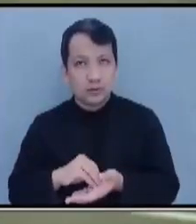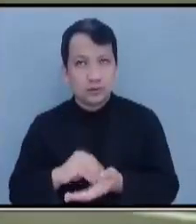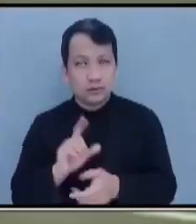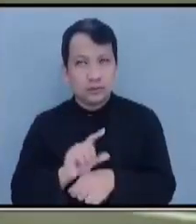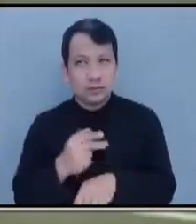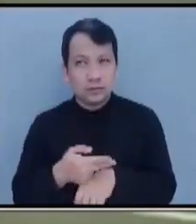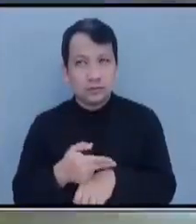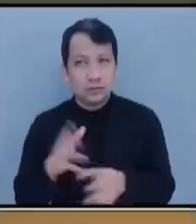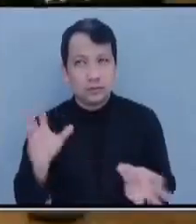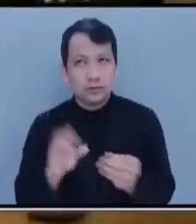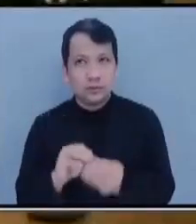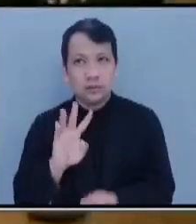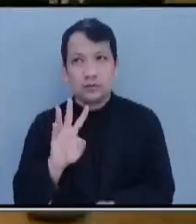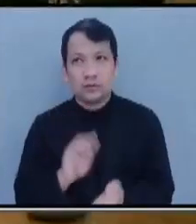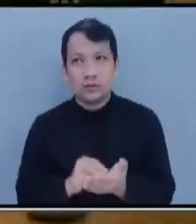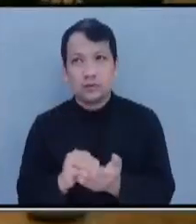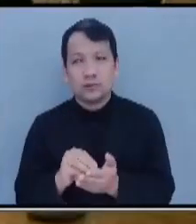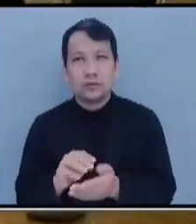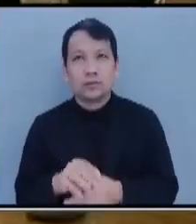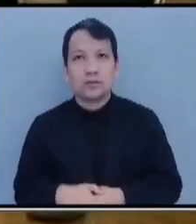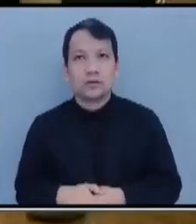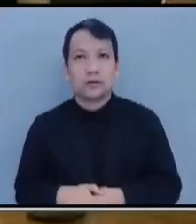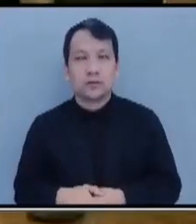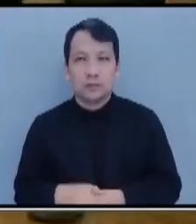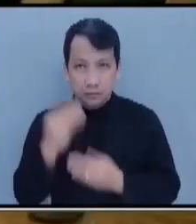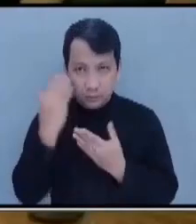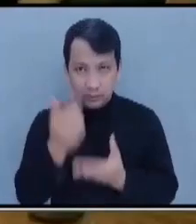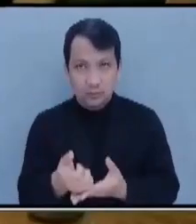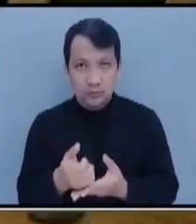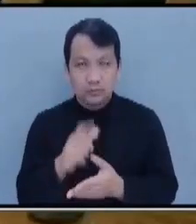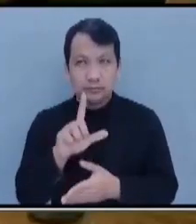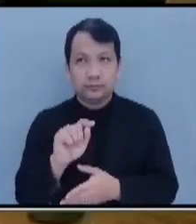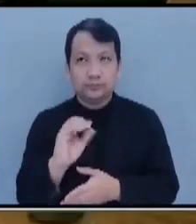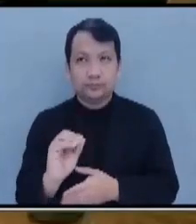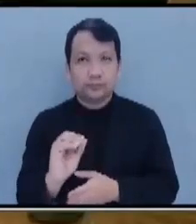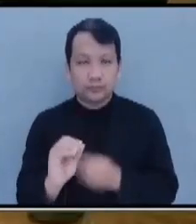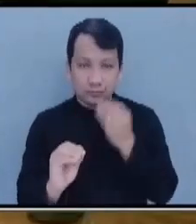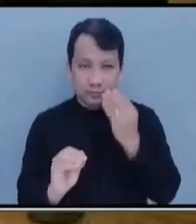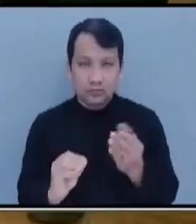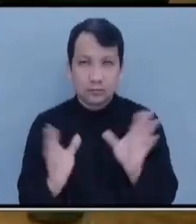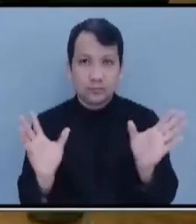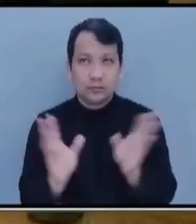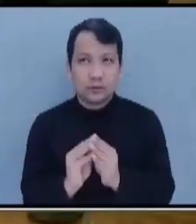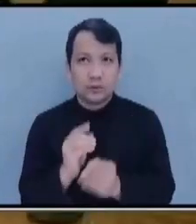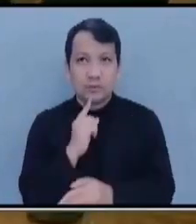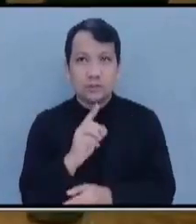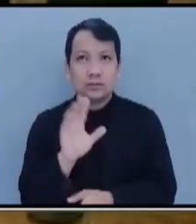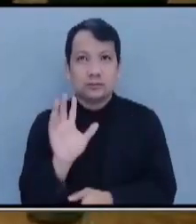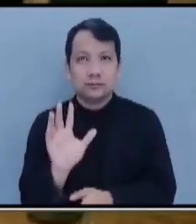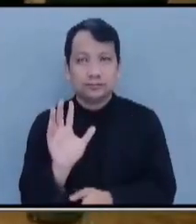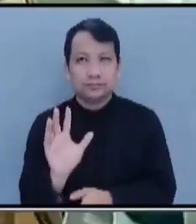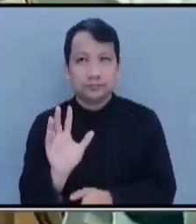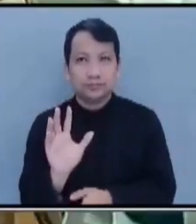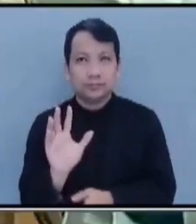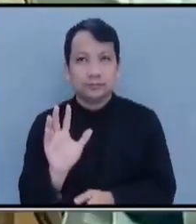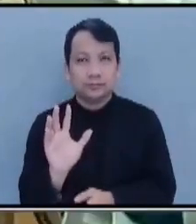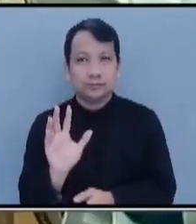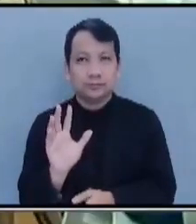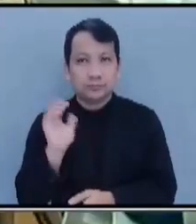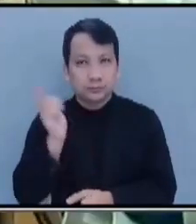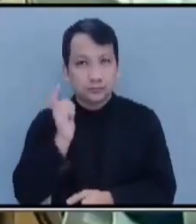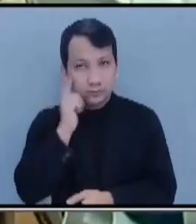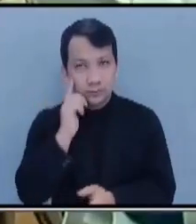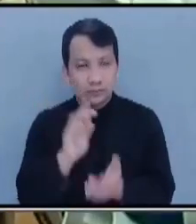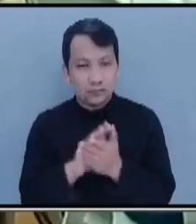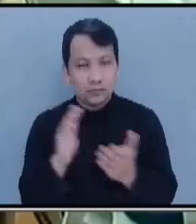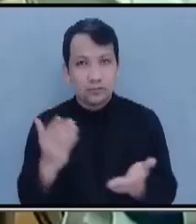sa 4 million pesos. Nakiisa rin ang Land Transportation Office sa higit kumulang 50 ahensya ng gobyerno na lumahok sa bagong Pilipinas